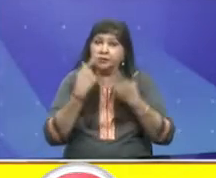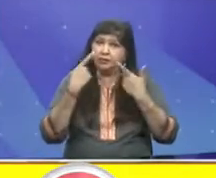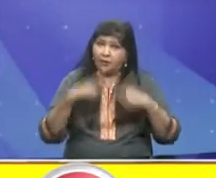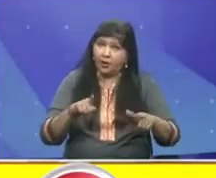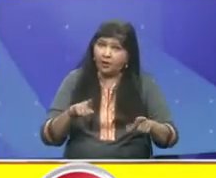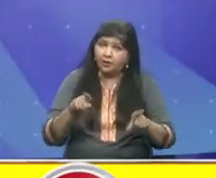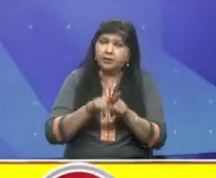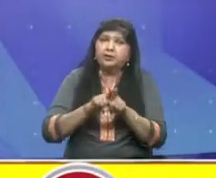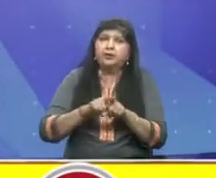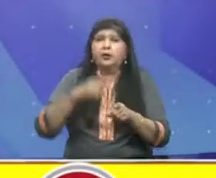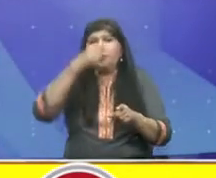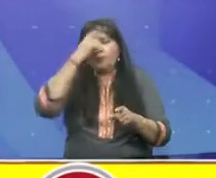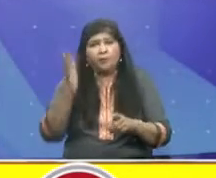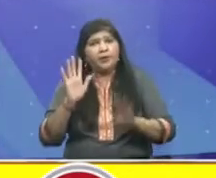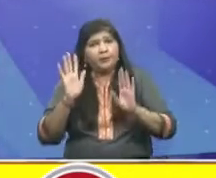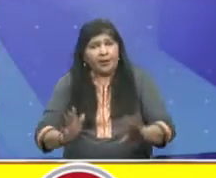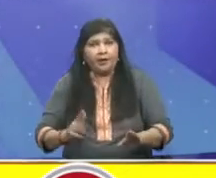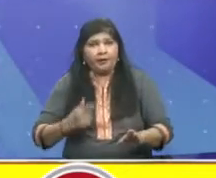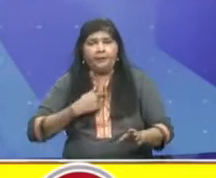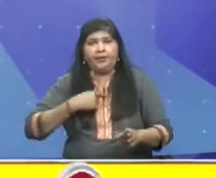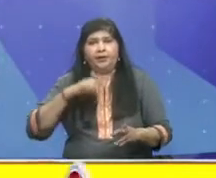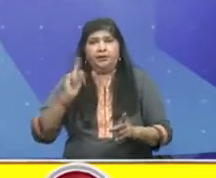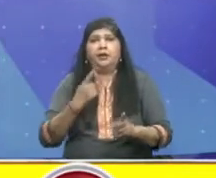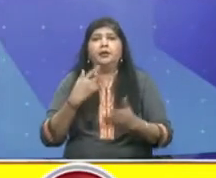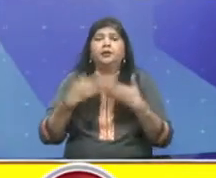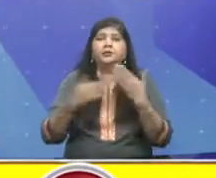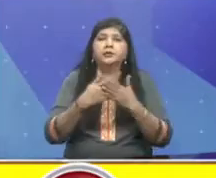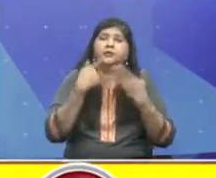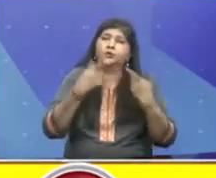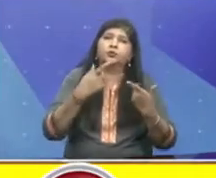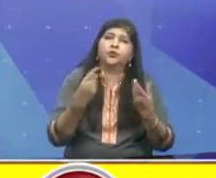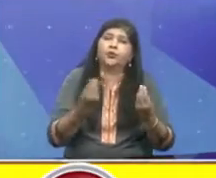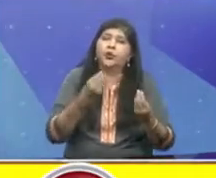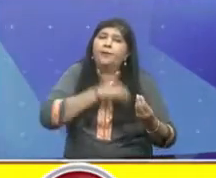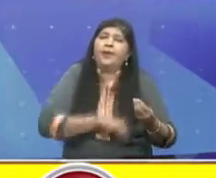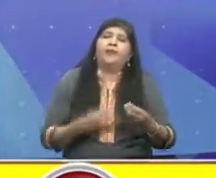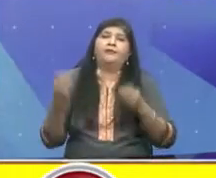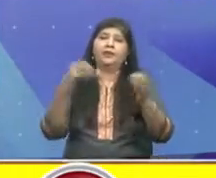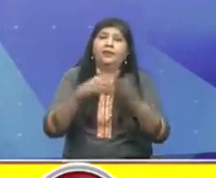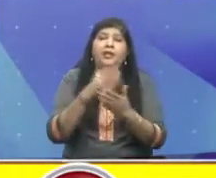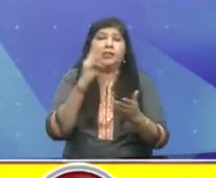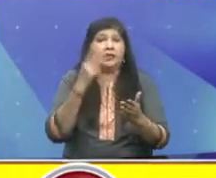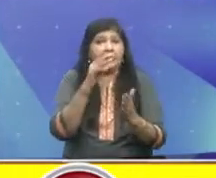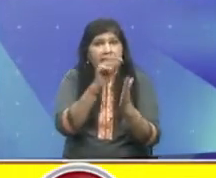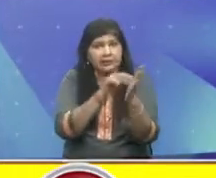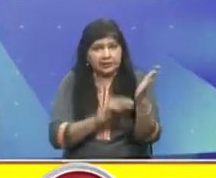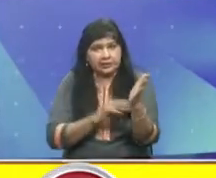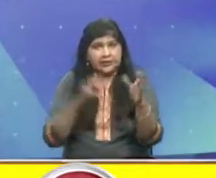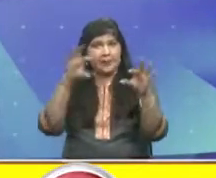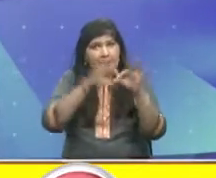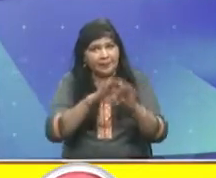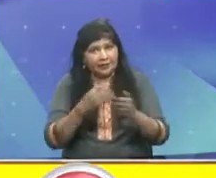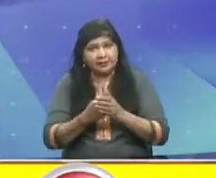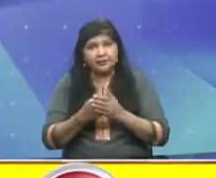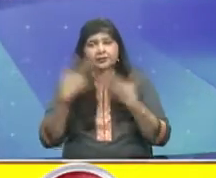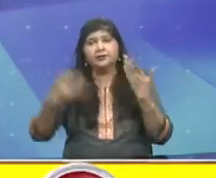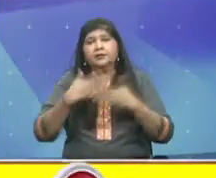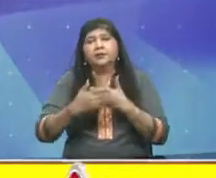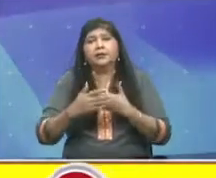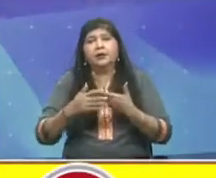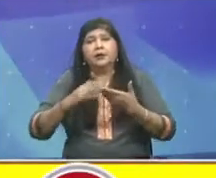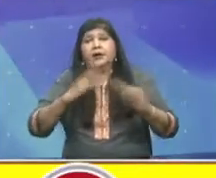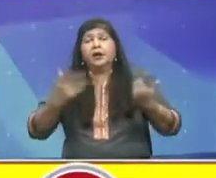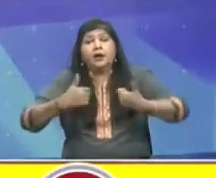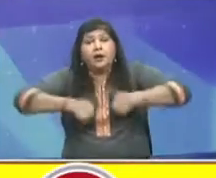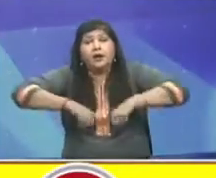चाहे परिस्थितियां कितनी भी विपरीत क्यों ना हो। जब ये तीनों चीजें आपस में मिलती हैं तो